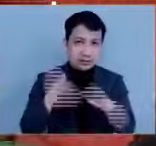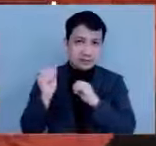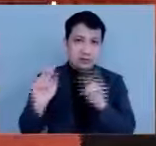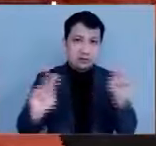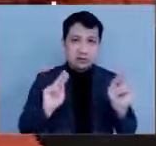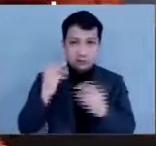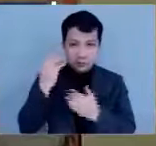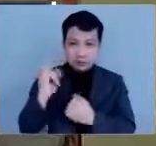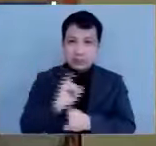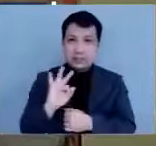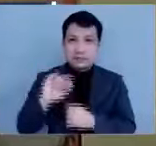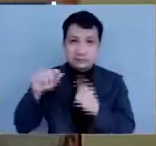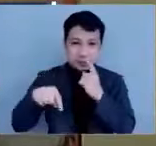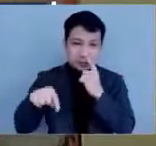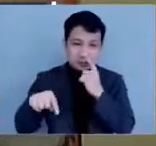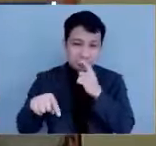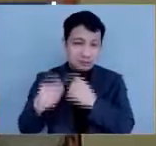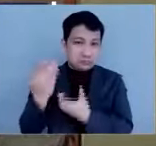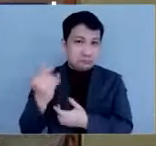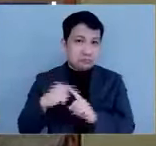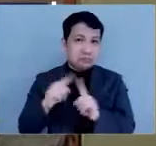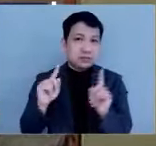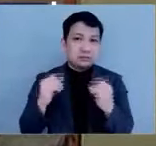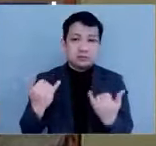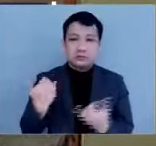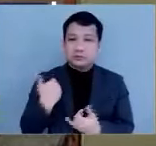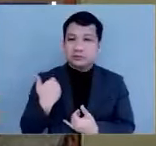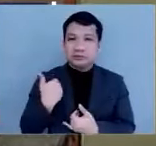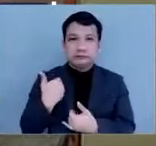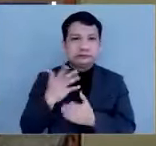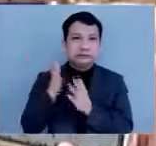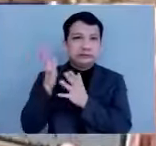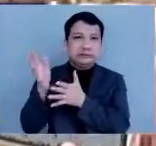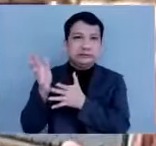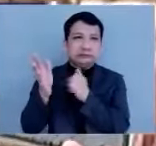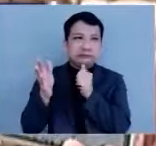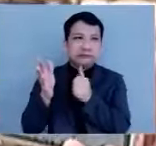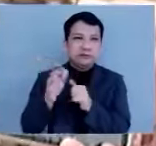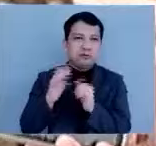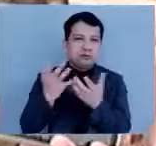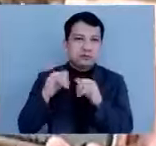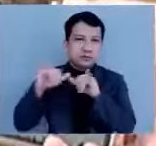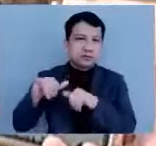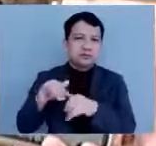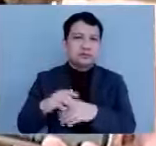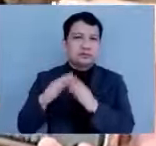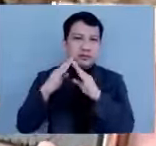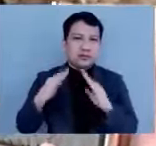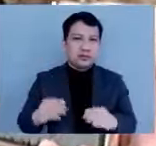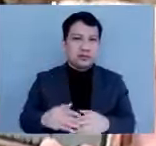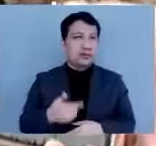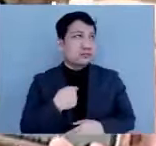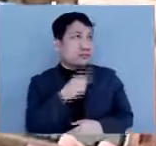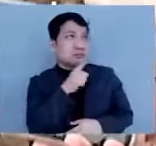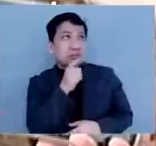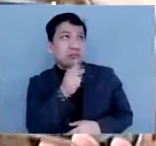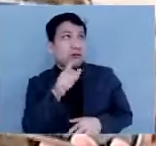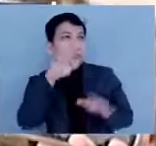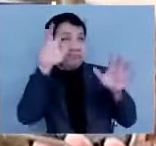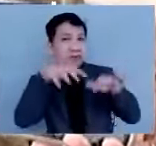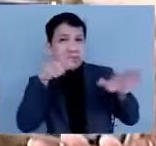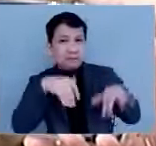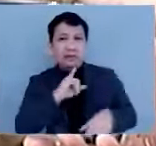kung kinakailangan. Pero sa ngayon, hindi nila maiwan na kanilang bahay. Hindi pa naman malakas yung ulan. Pag